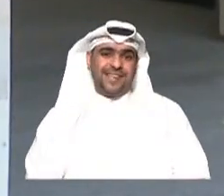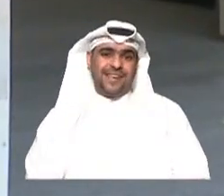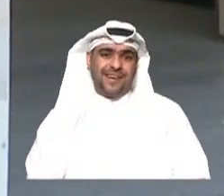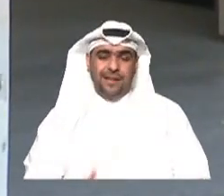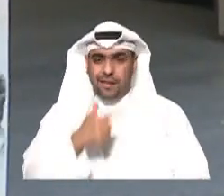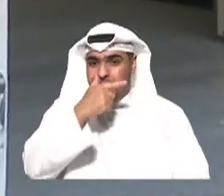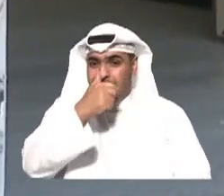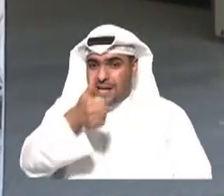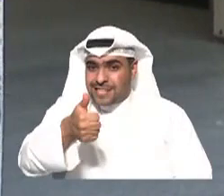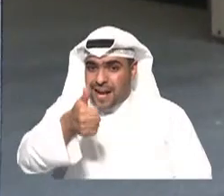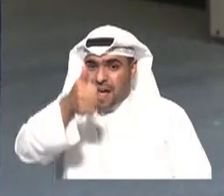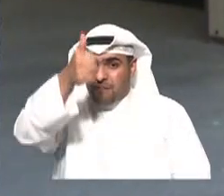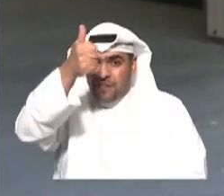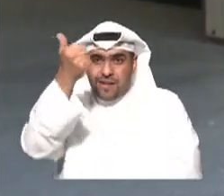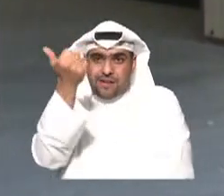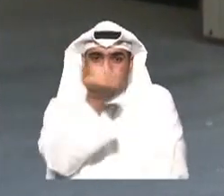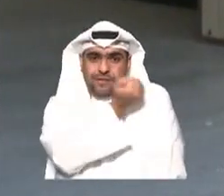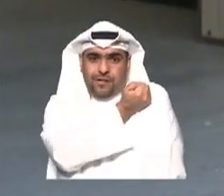أنه يكون